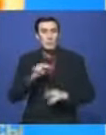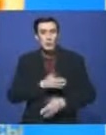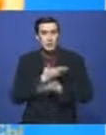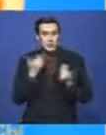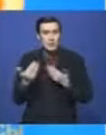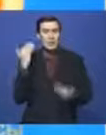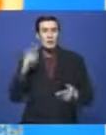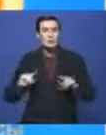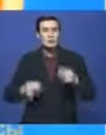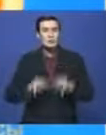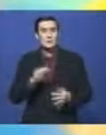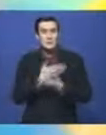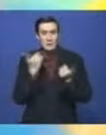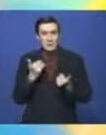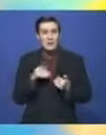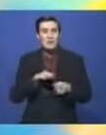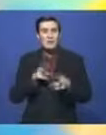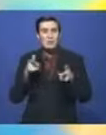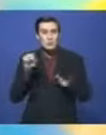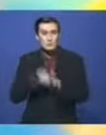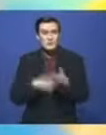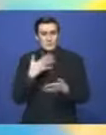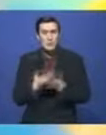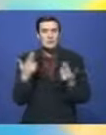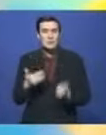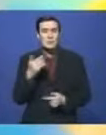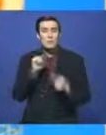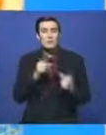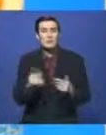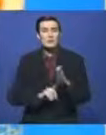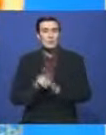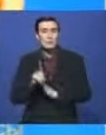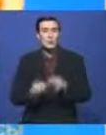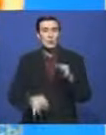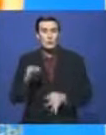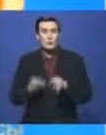ранее несудимый. В содеянном признался. Сейчас против него возбуждено